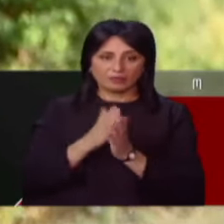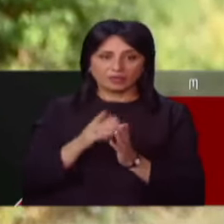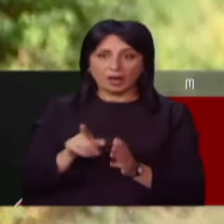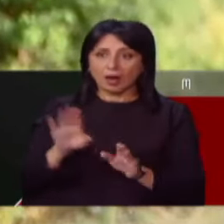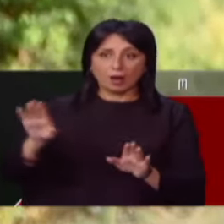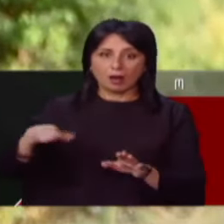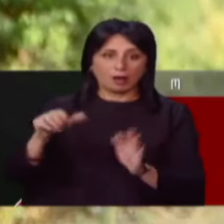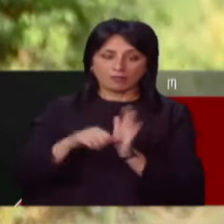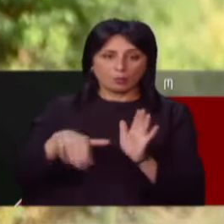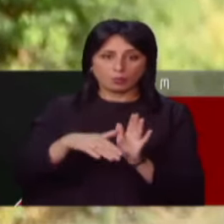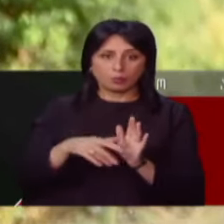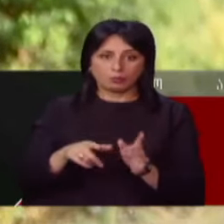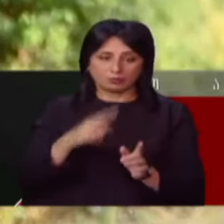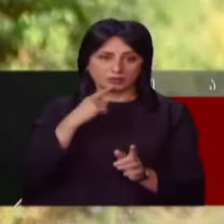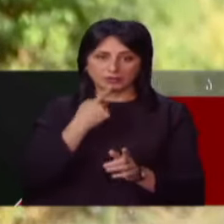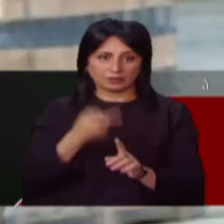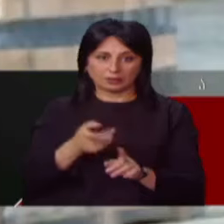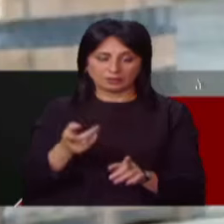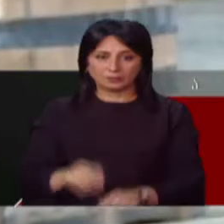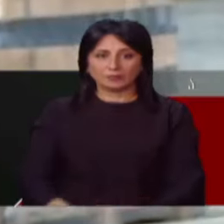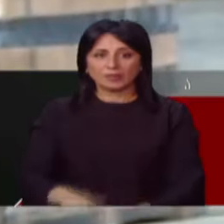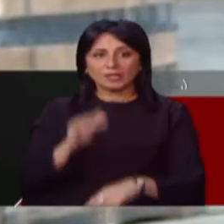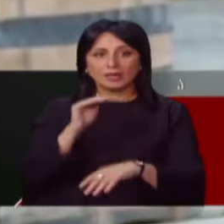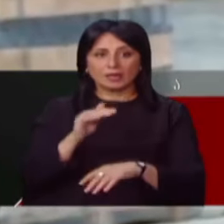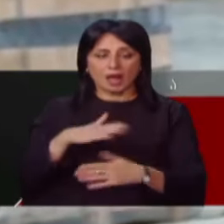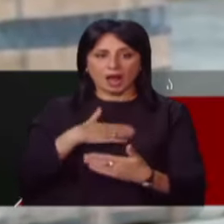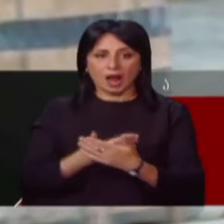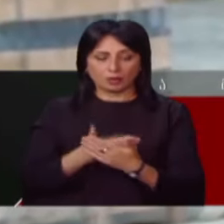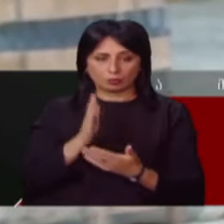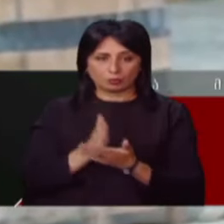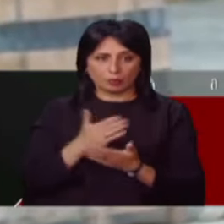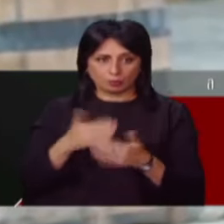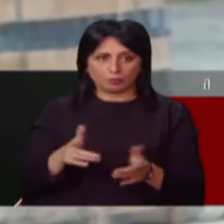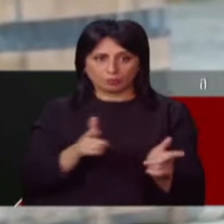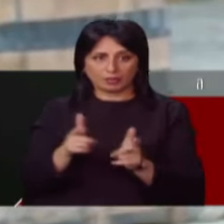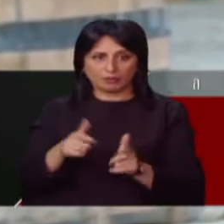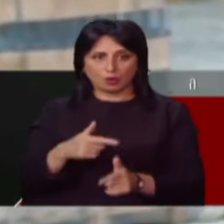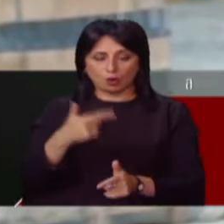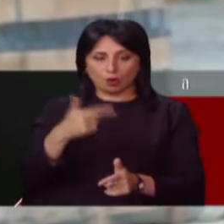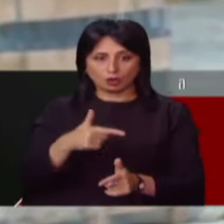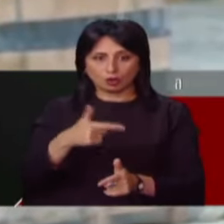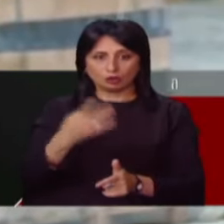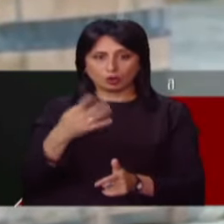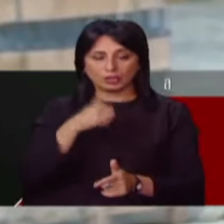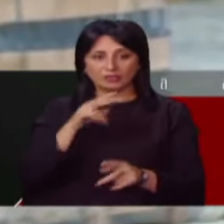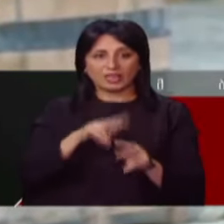აიყოს ალბათ ვინც ქარხნებმა შეიძლება 20 კაბი კერ მოგცეთ. აქტიურ ფაზაში ვართ ემზადებით 2024